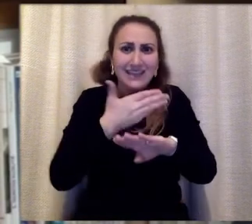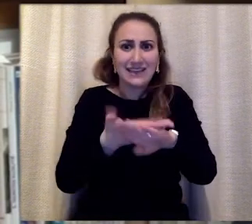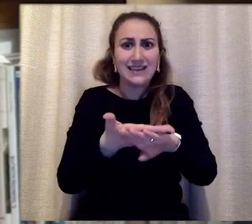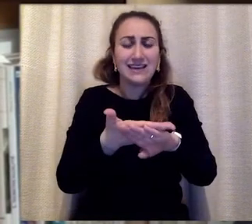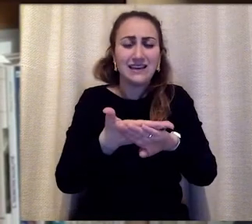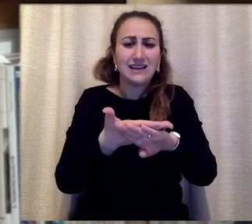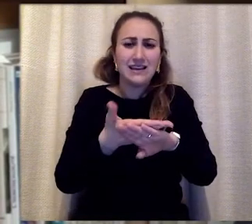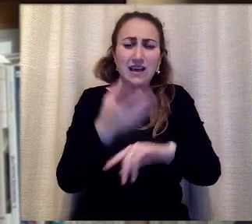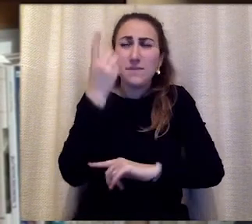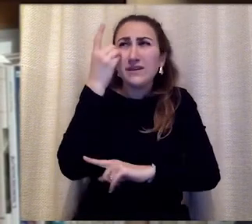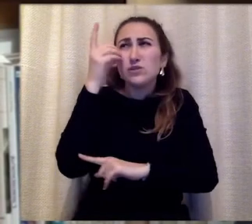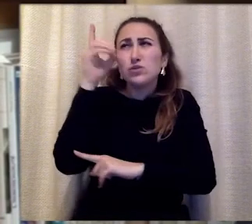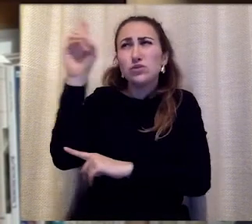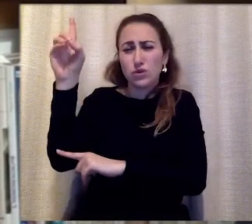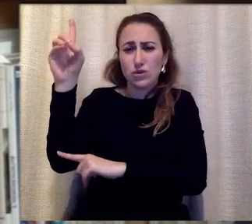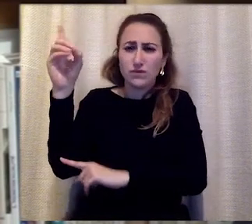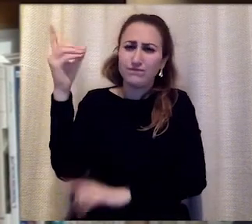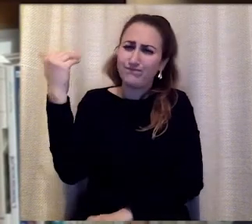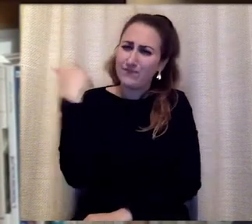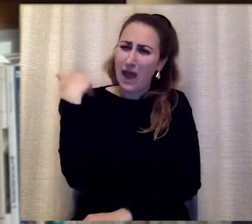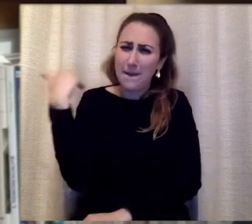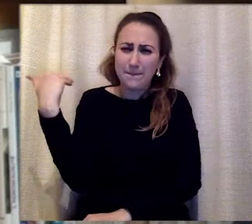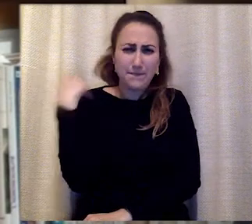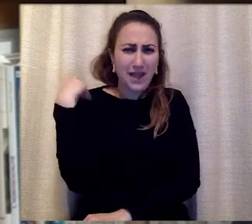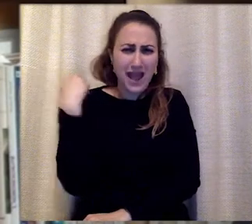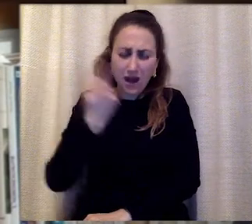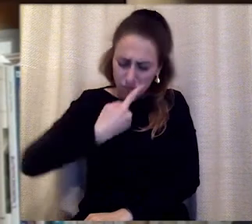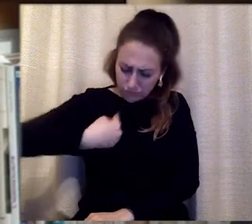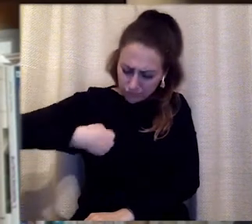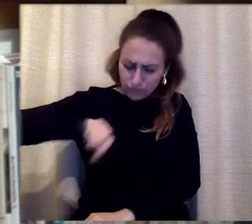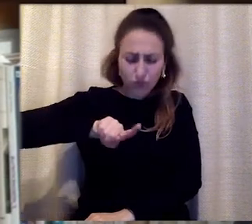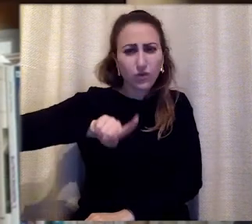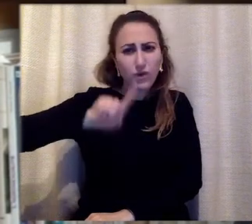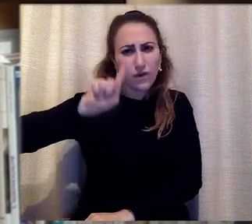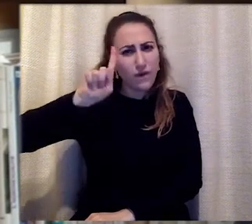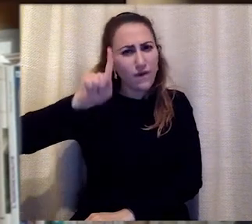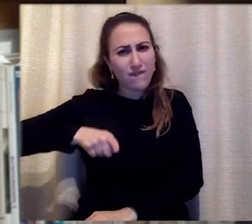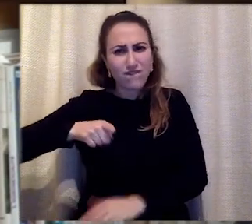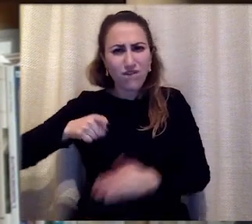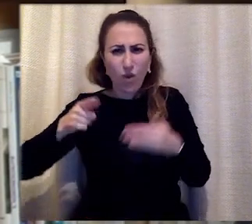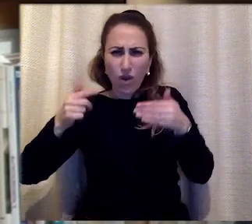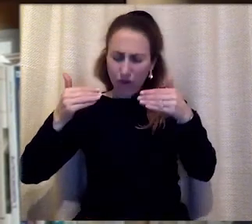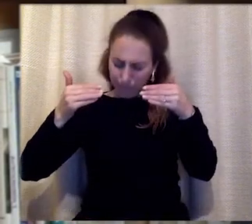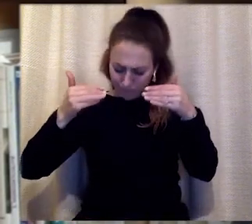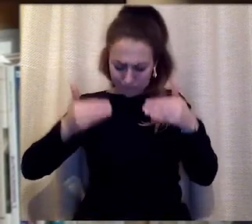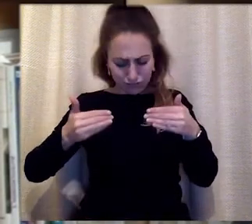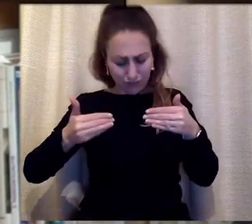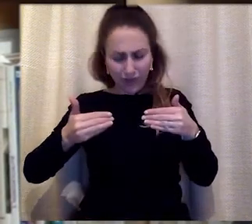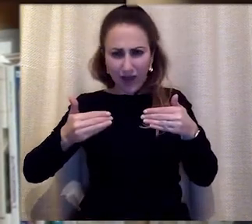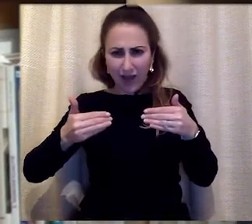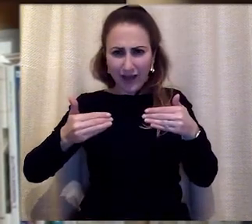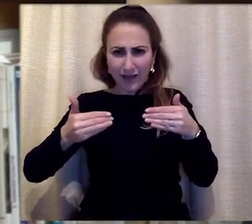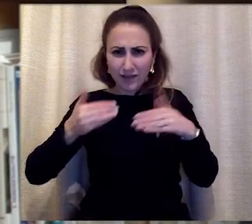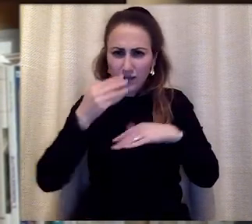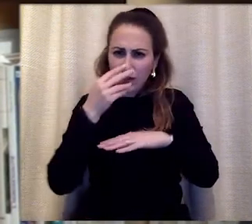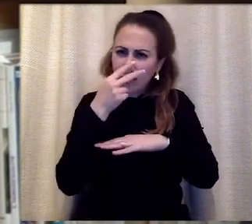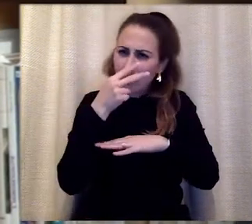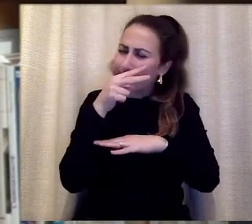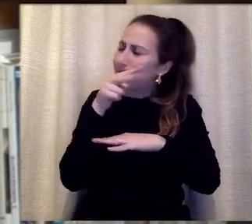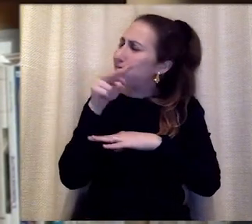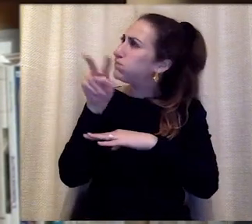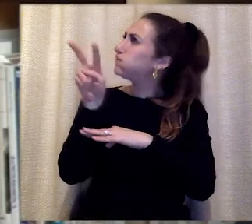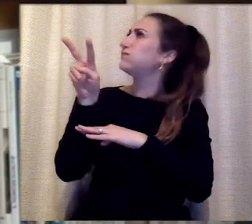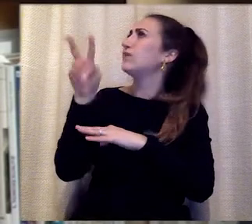Mais Dieu nous appelle à nous arrêter. Dieu nous appelle à goûter à sa consolation. Dieu nous appelle à être des